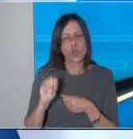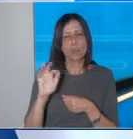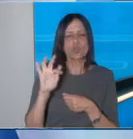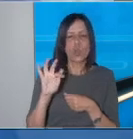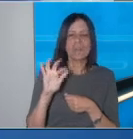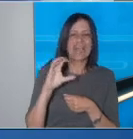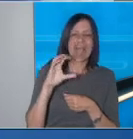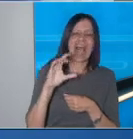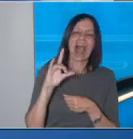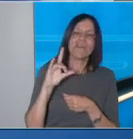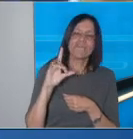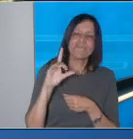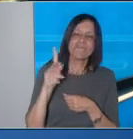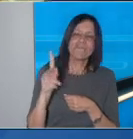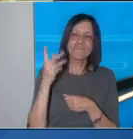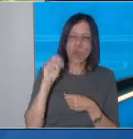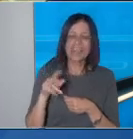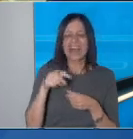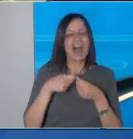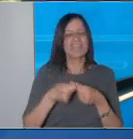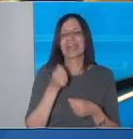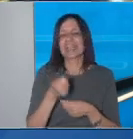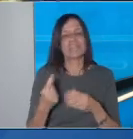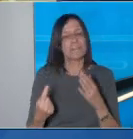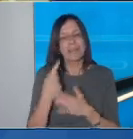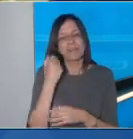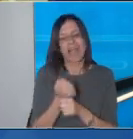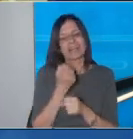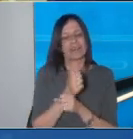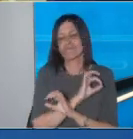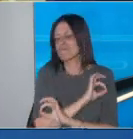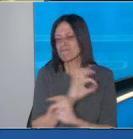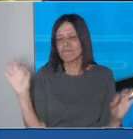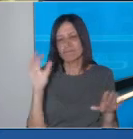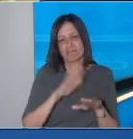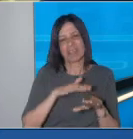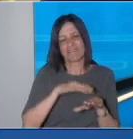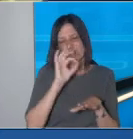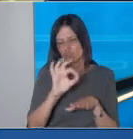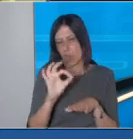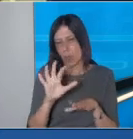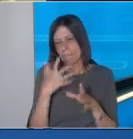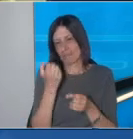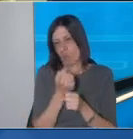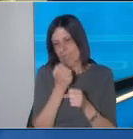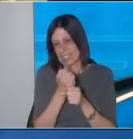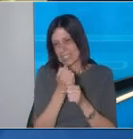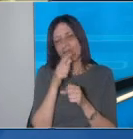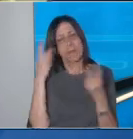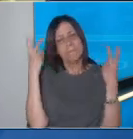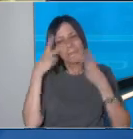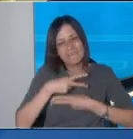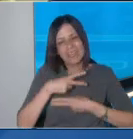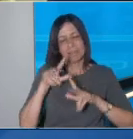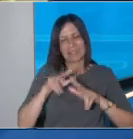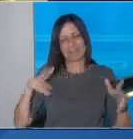הכנסת ראוי, שעשה עבודה מדהימה בתחום תפקידו ובכל הדברים שעשה, והוא מבין את המצב